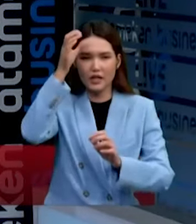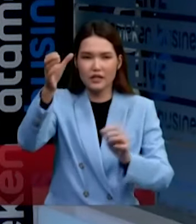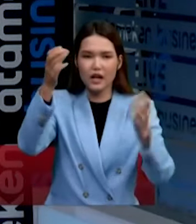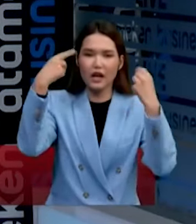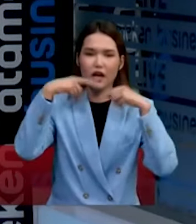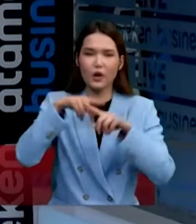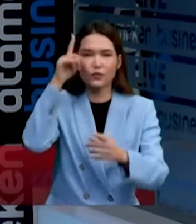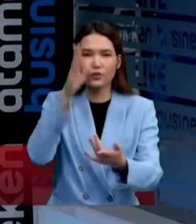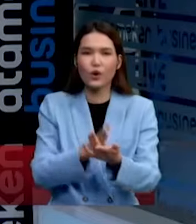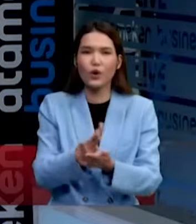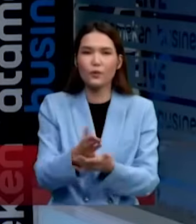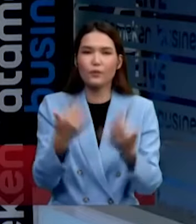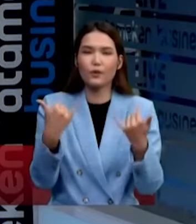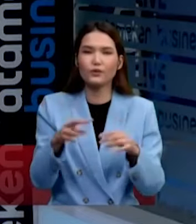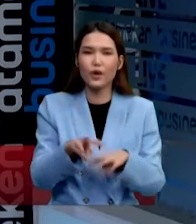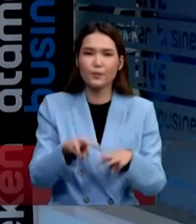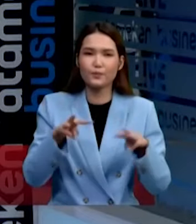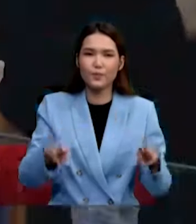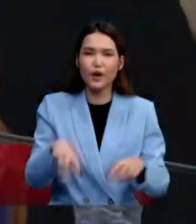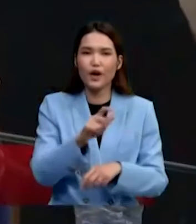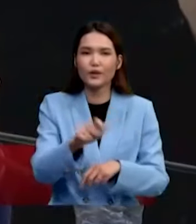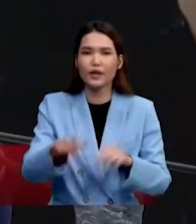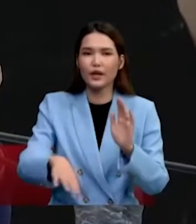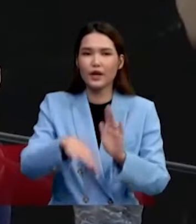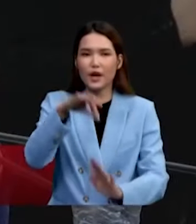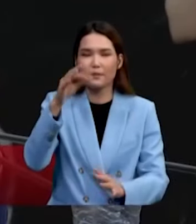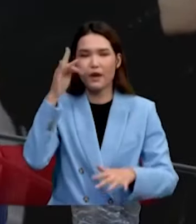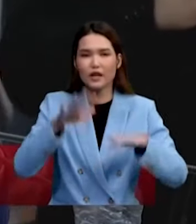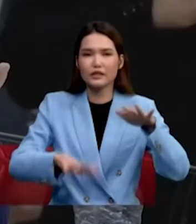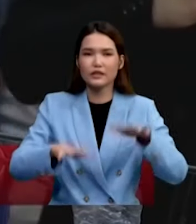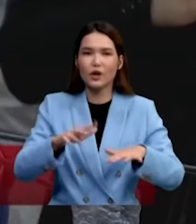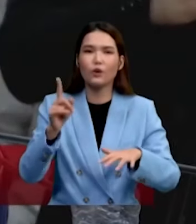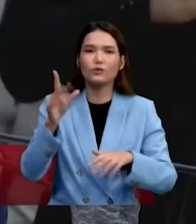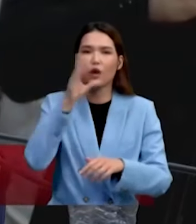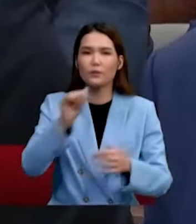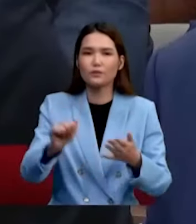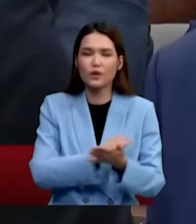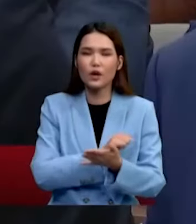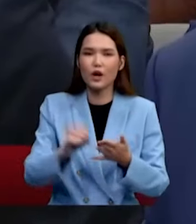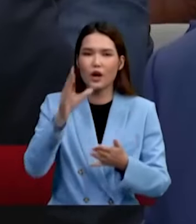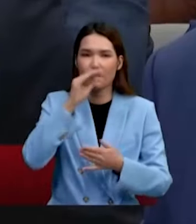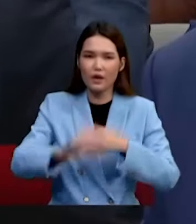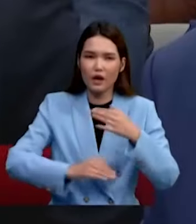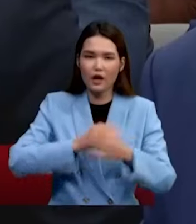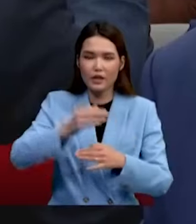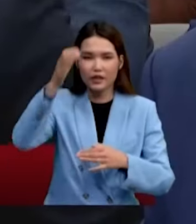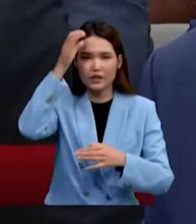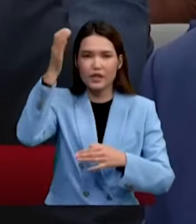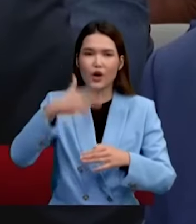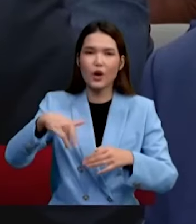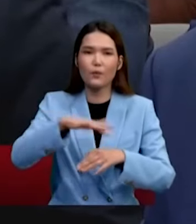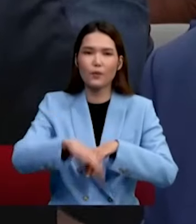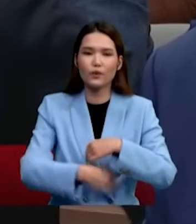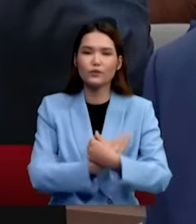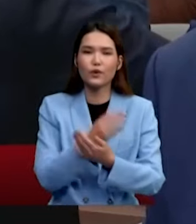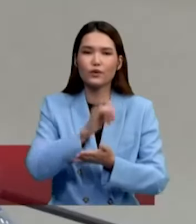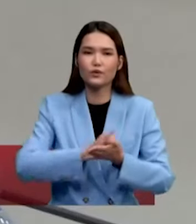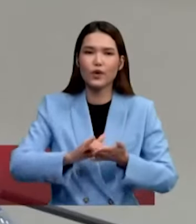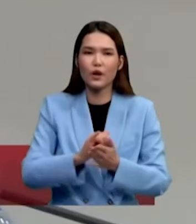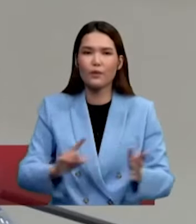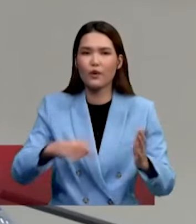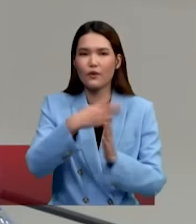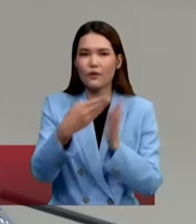технологической политике сегодня в Мажилисе. Но народные избранники засомневались, что документ сможет продвинуть науку страны на новый уровень. Вопросов